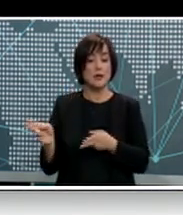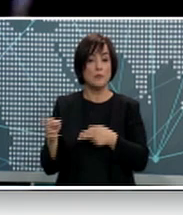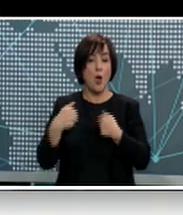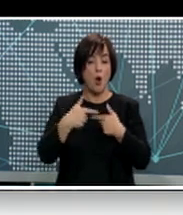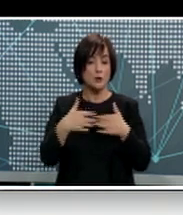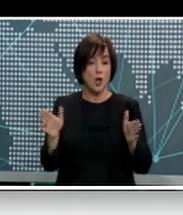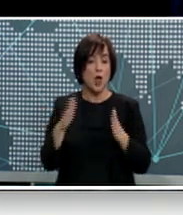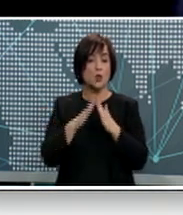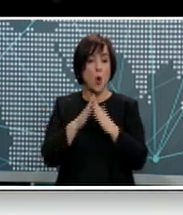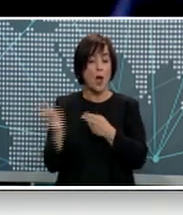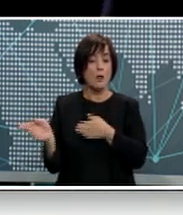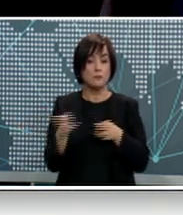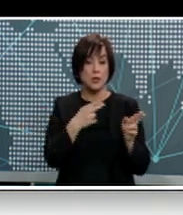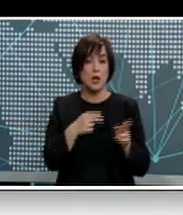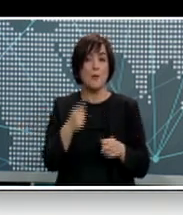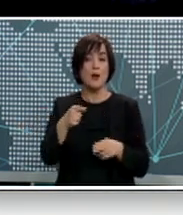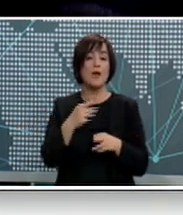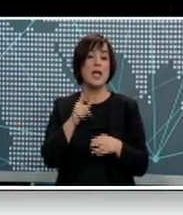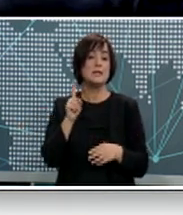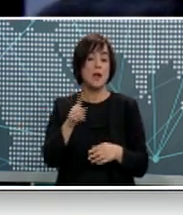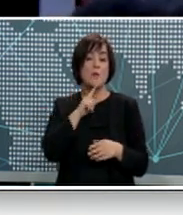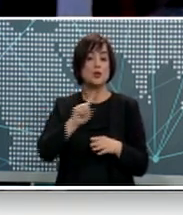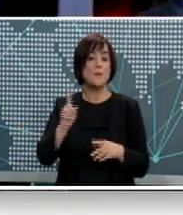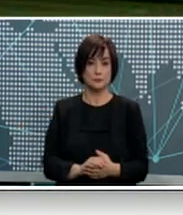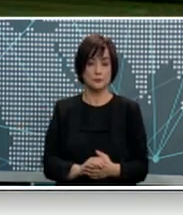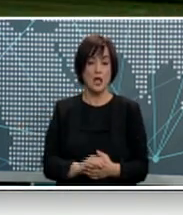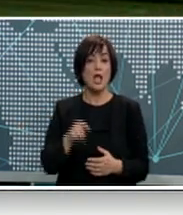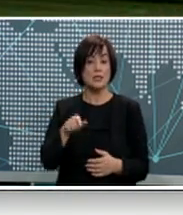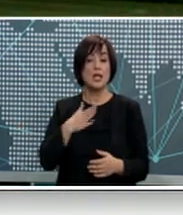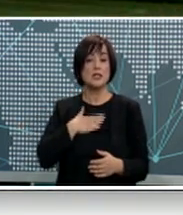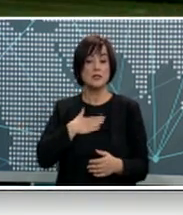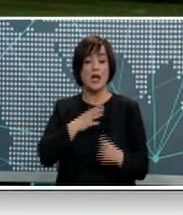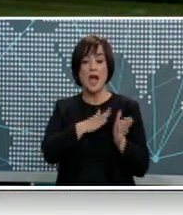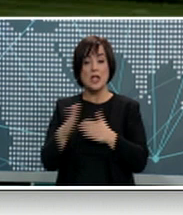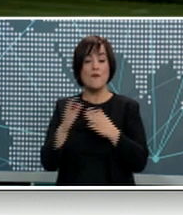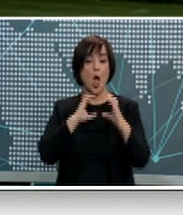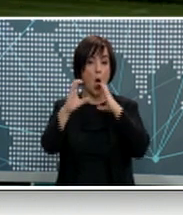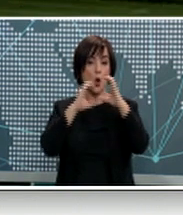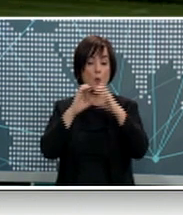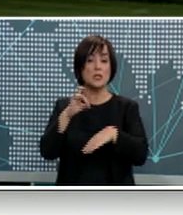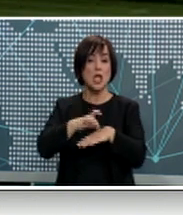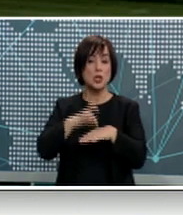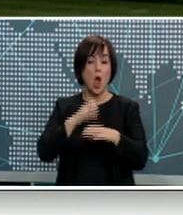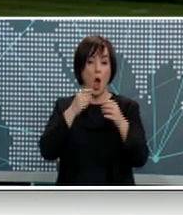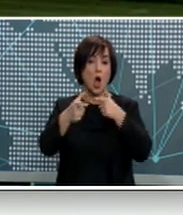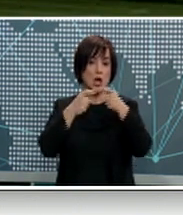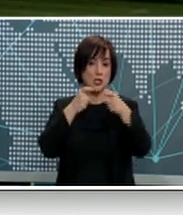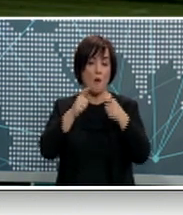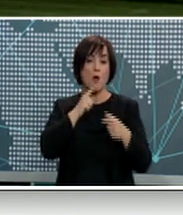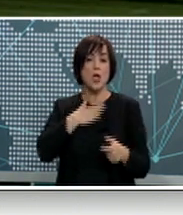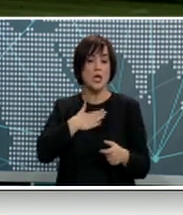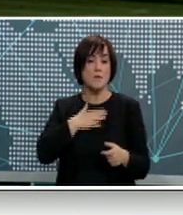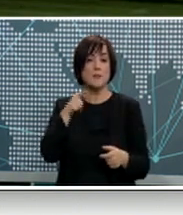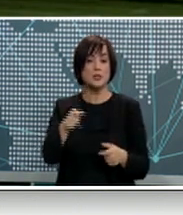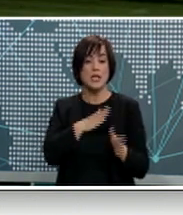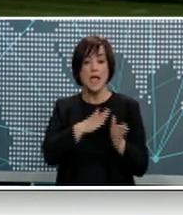домашно лекување. Господинот Исмаили е првиот пациент кој што денеска излез од болницата. Ние сме и во постојана комуникација и со лекарите, од разговорите што ги имаме со нив,